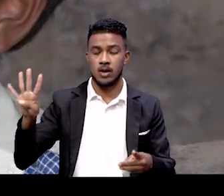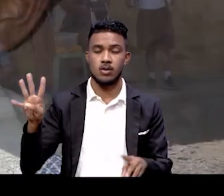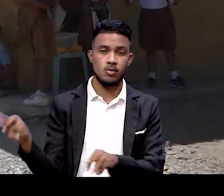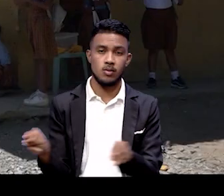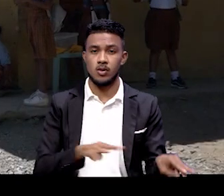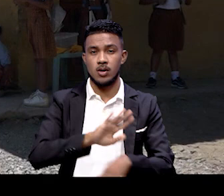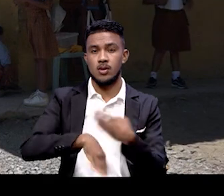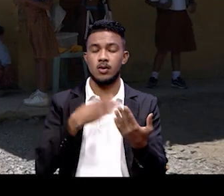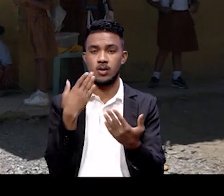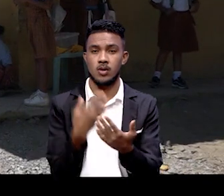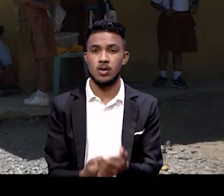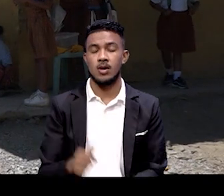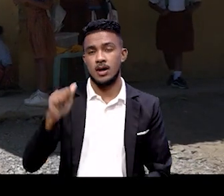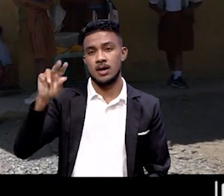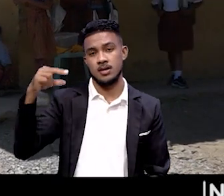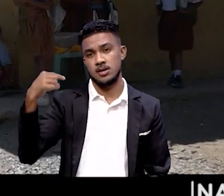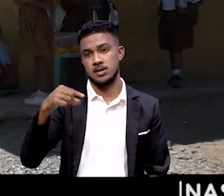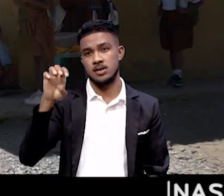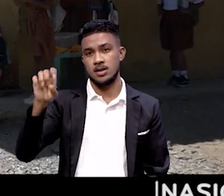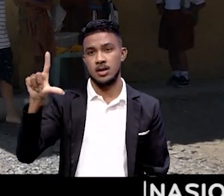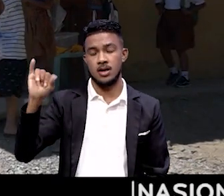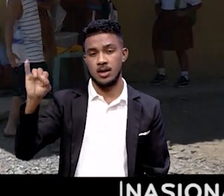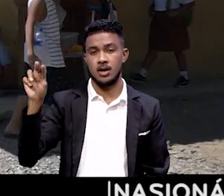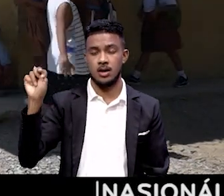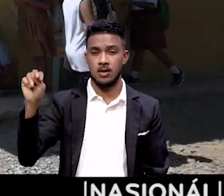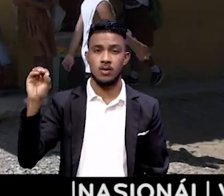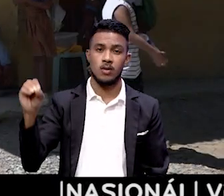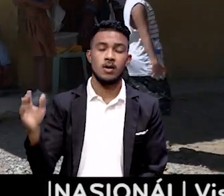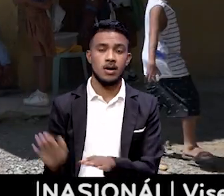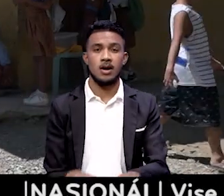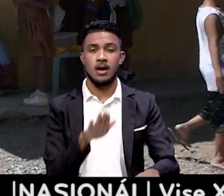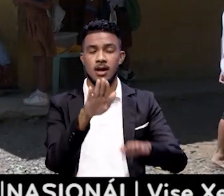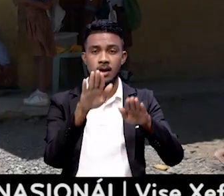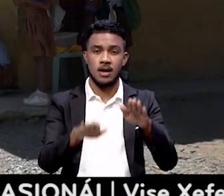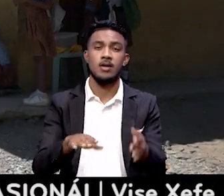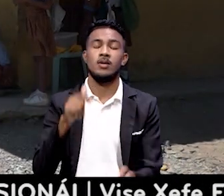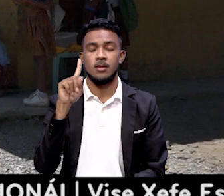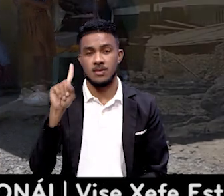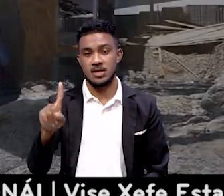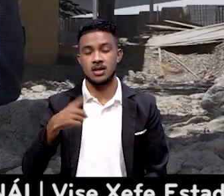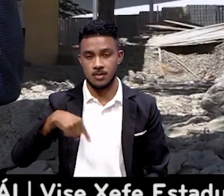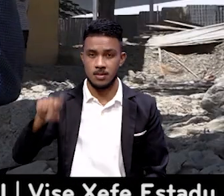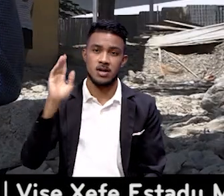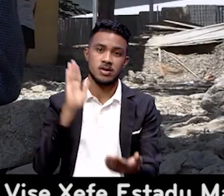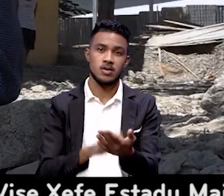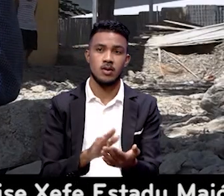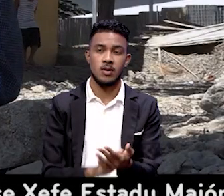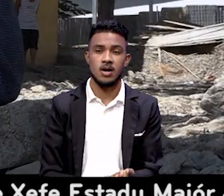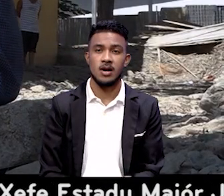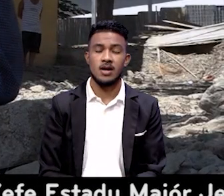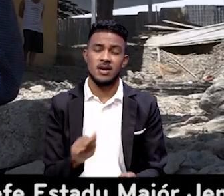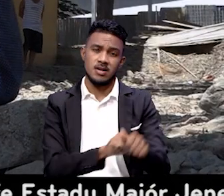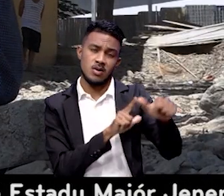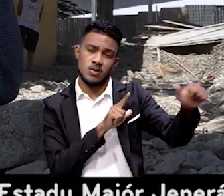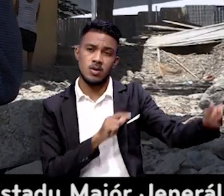lorong, Angelino ten ki lao mesak ba eskola. Nudar labarak, tamanya distansi uma ba eskola do, ni hili atu la ba